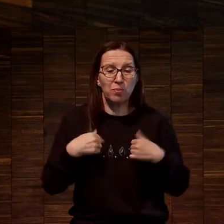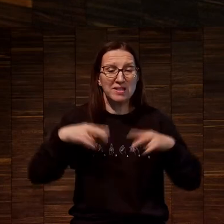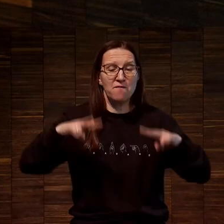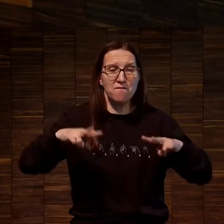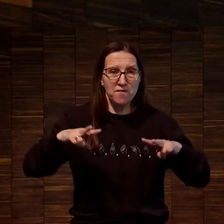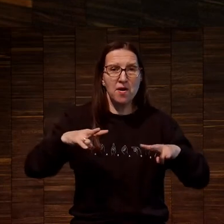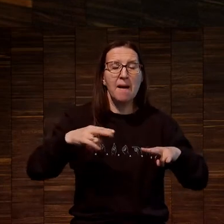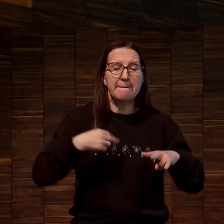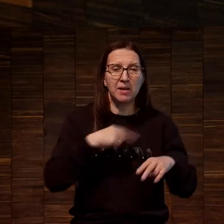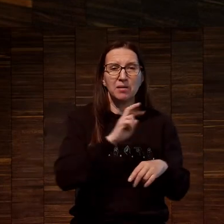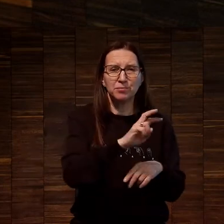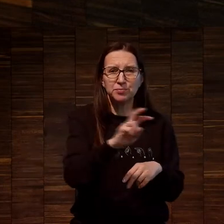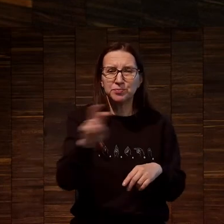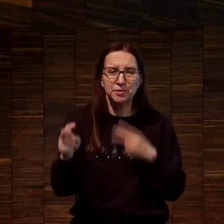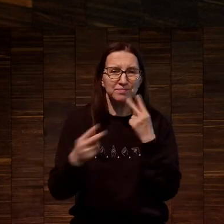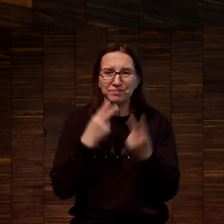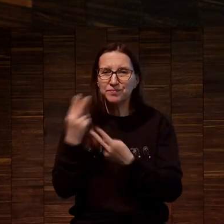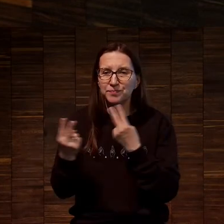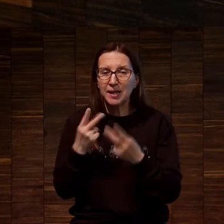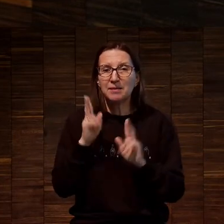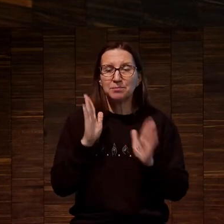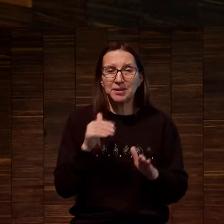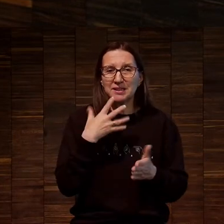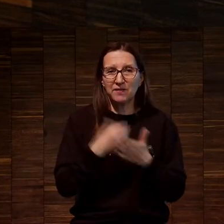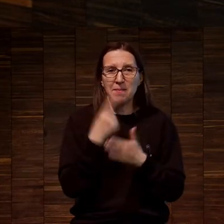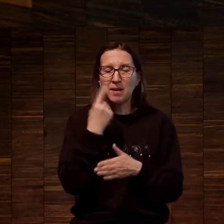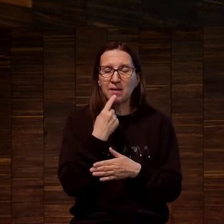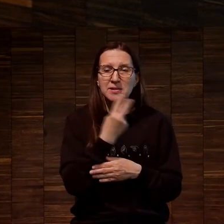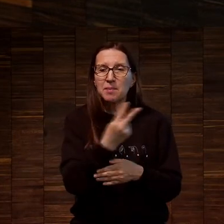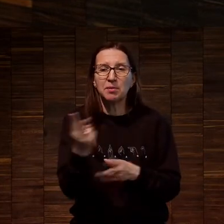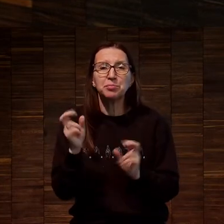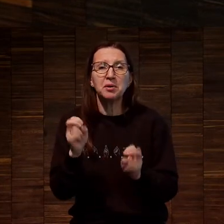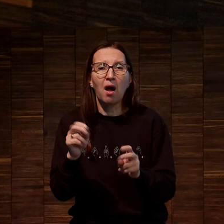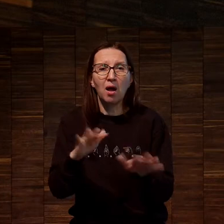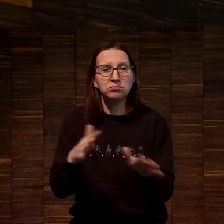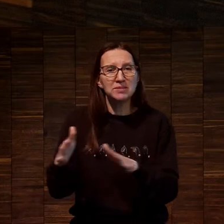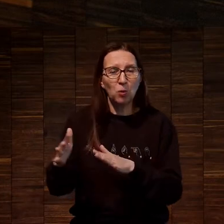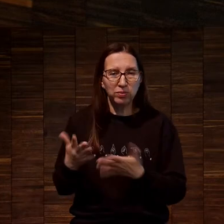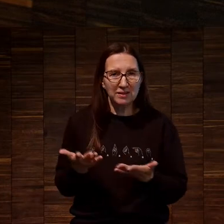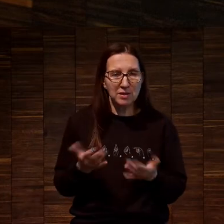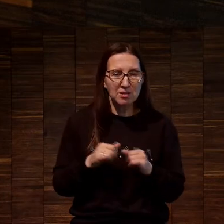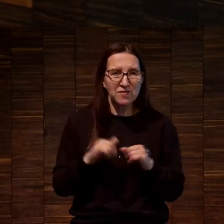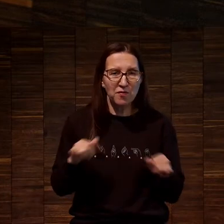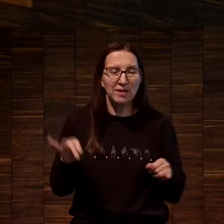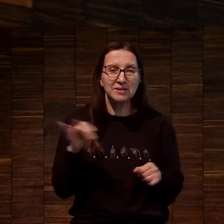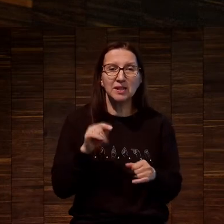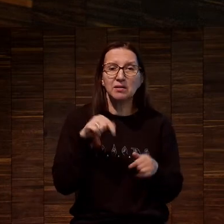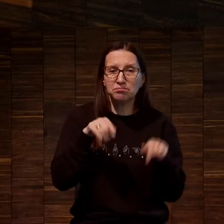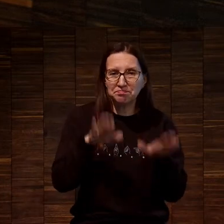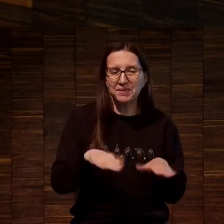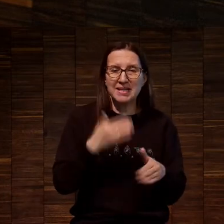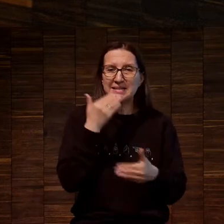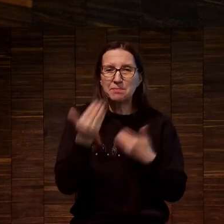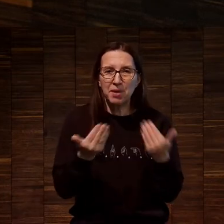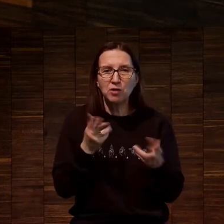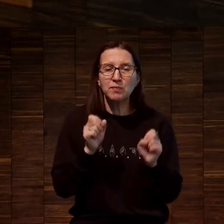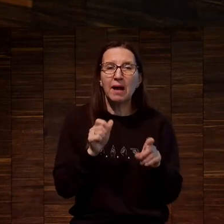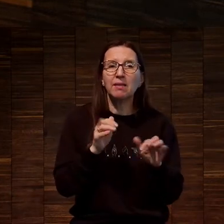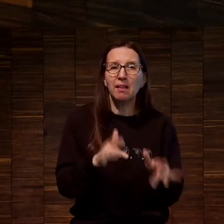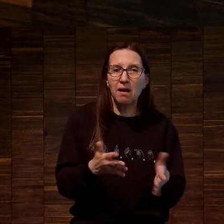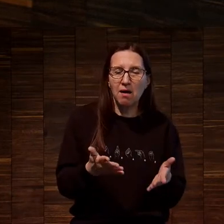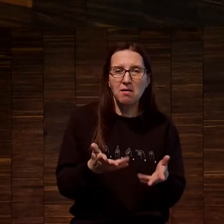обойти максимальное количество точек, чтобы увидеть своими глазами, что происходит. Вот. И спрашиваем участников, как